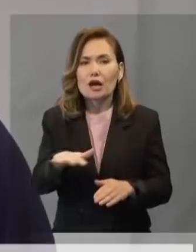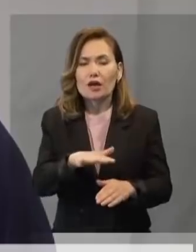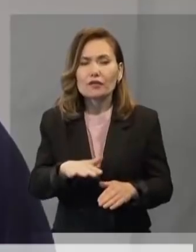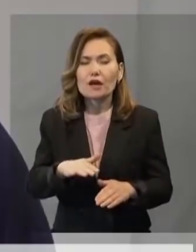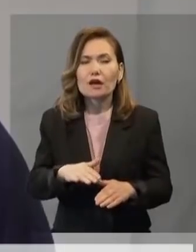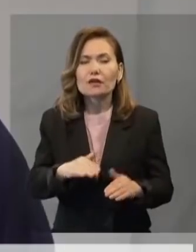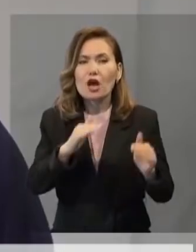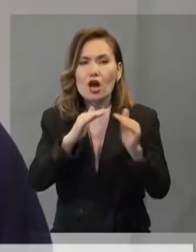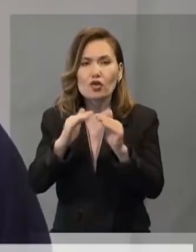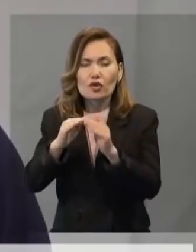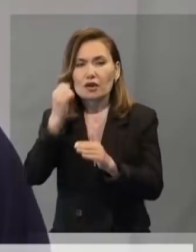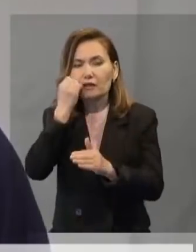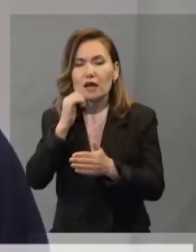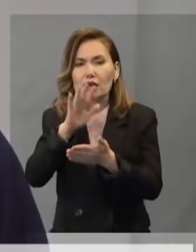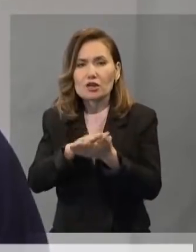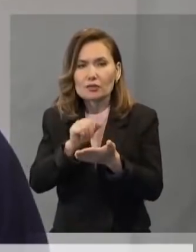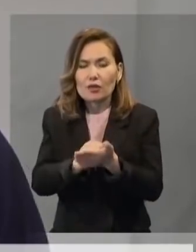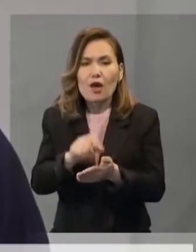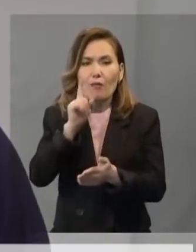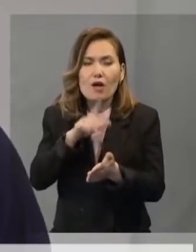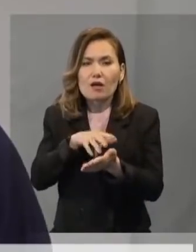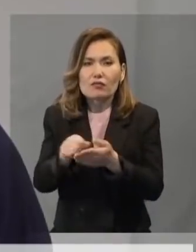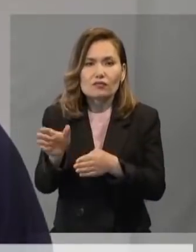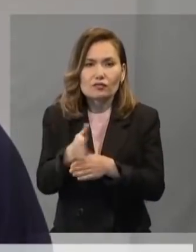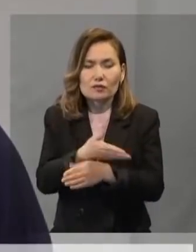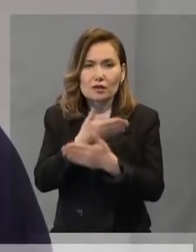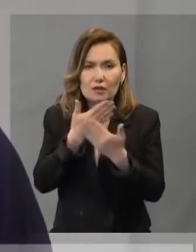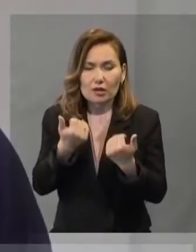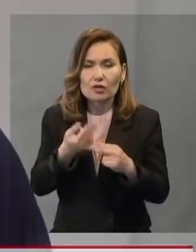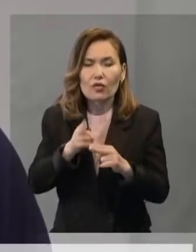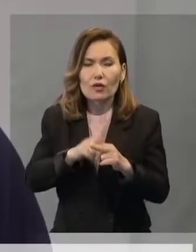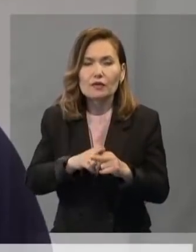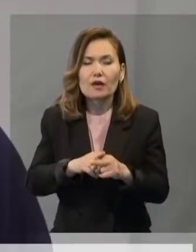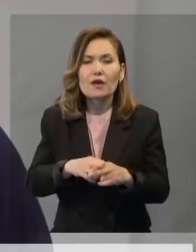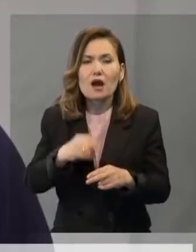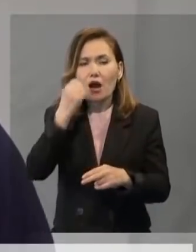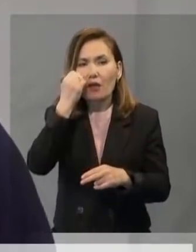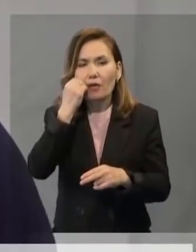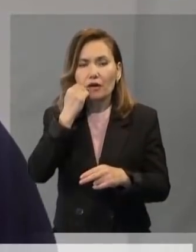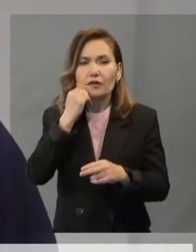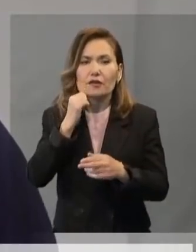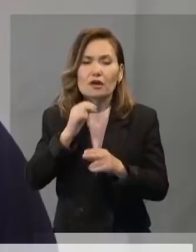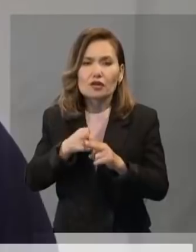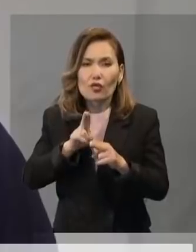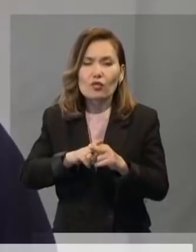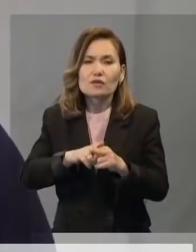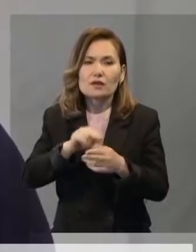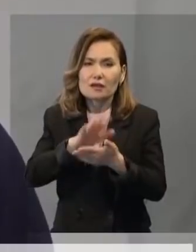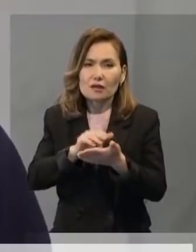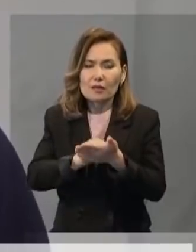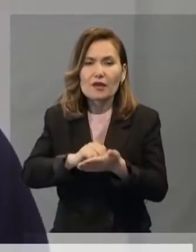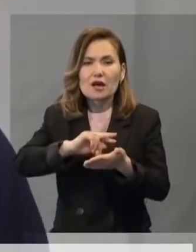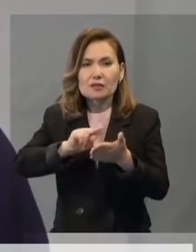деп танылмаған. Тұрғындар мүліктеріне сарапшылық бағалау жасауы керек. Кейін апатты деген техникалық қорытынды алу керек.